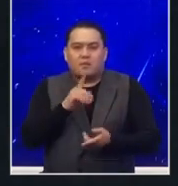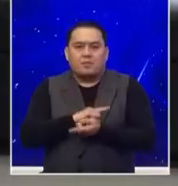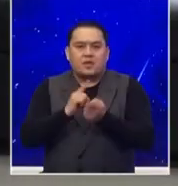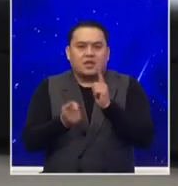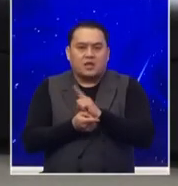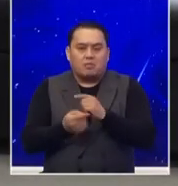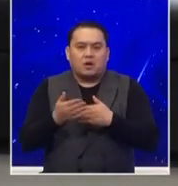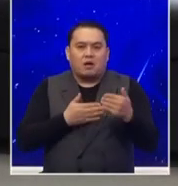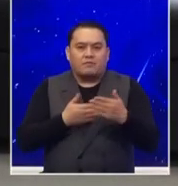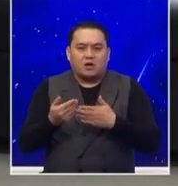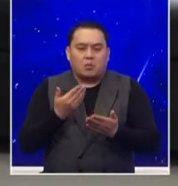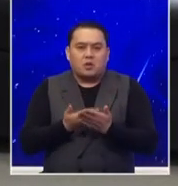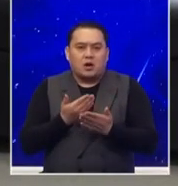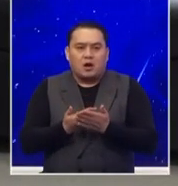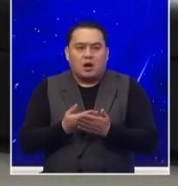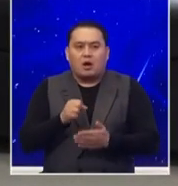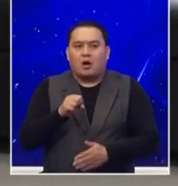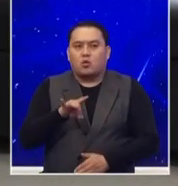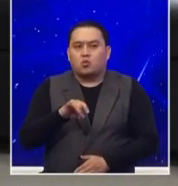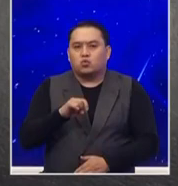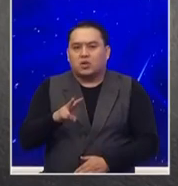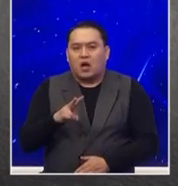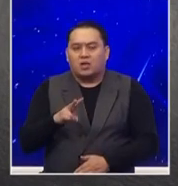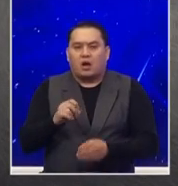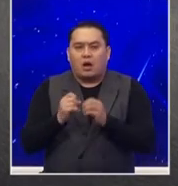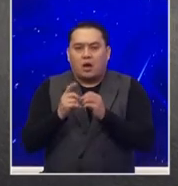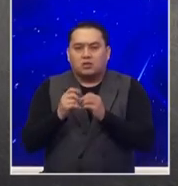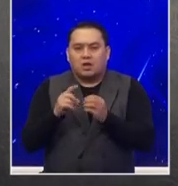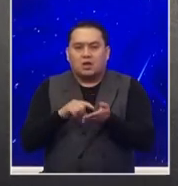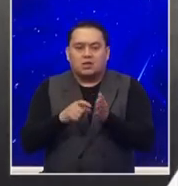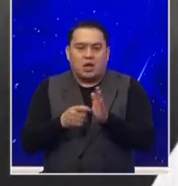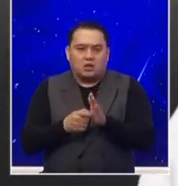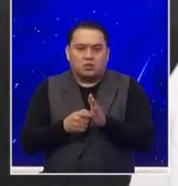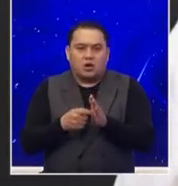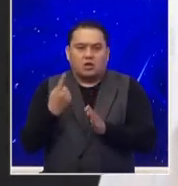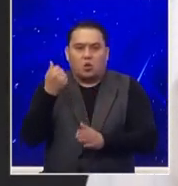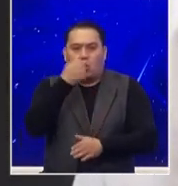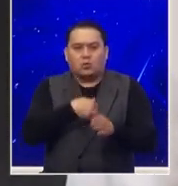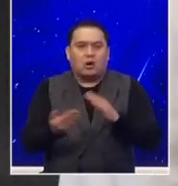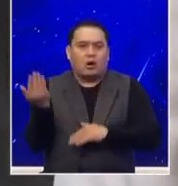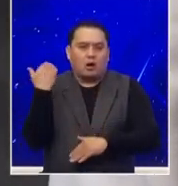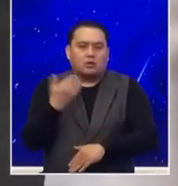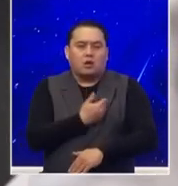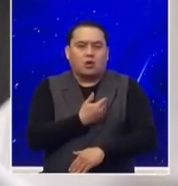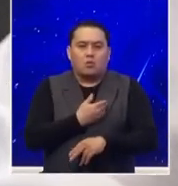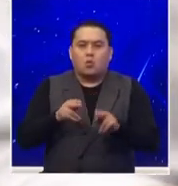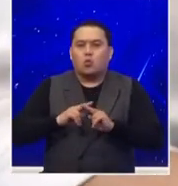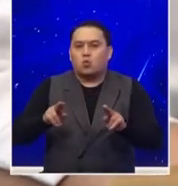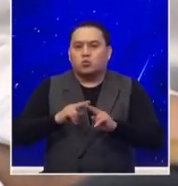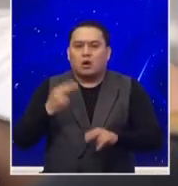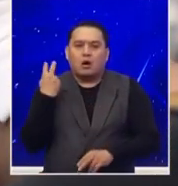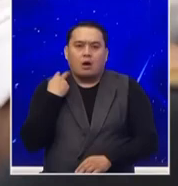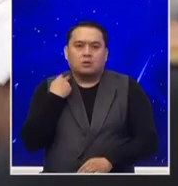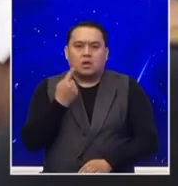на профессии. Так, например, Аружан Алимгазина, ученица 11 класса, еще год назад хотела стать преподавателем